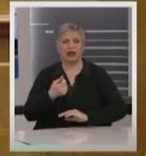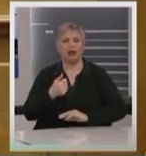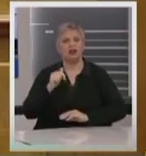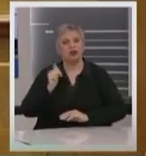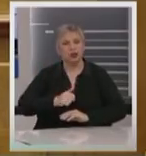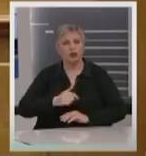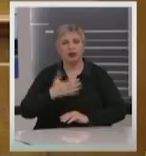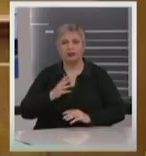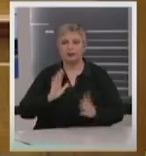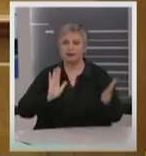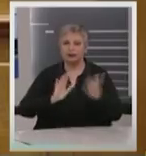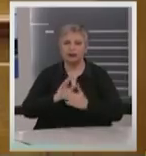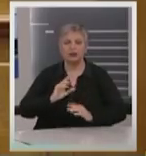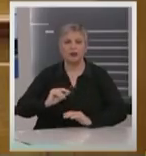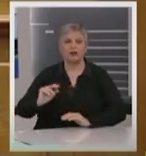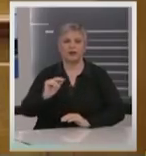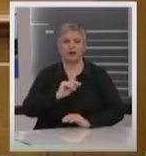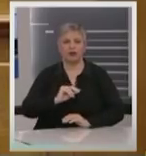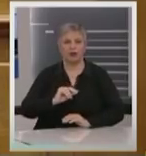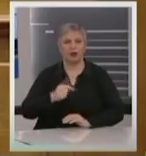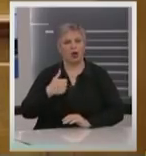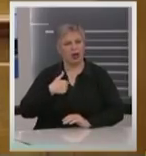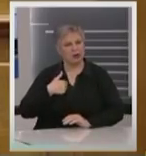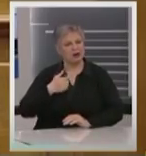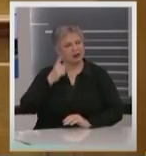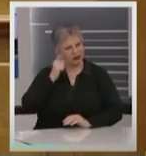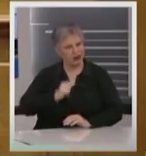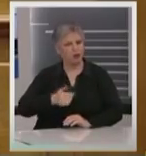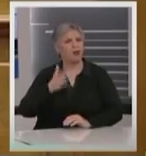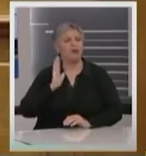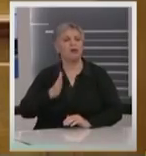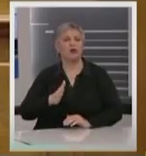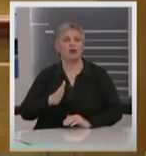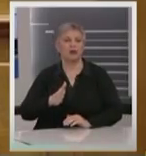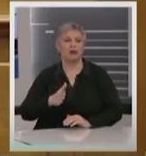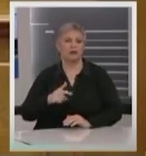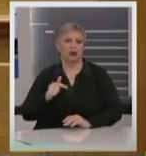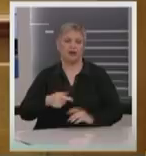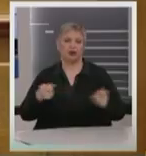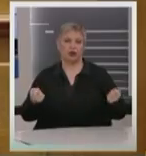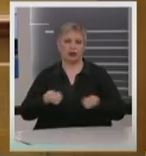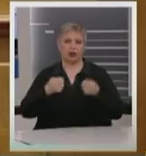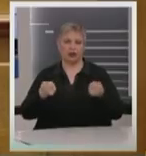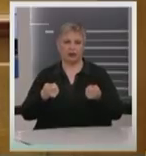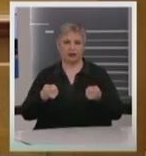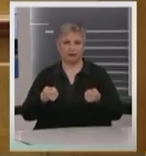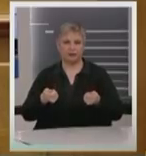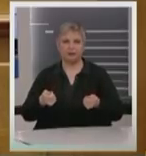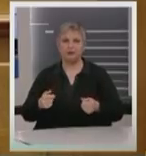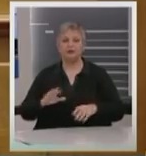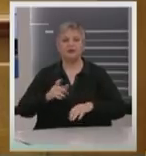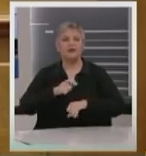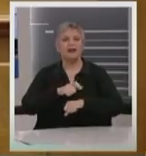και ξέρουμε και μπορούμε να τις κάνουμε πράξη. Κυρίες και κύριοι βουλευτές, κλείνω με την